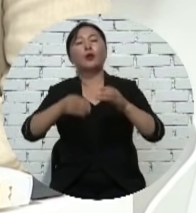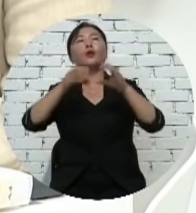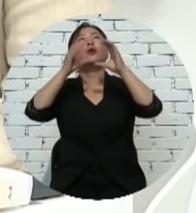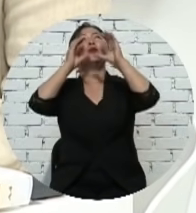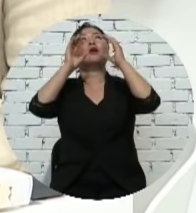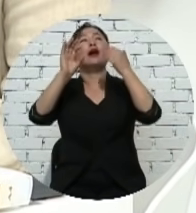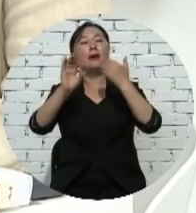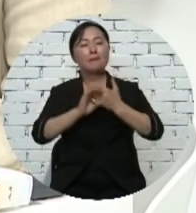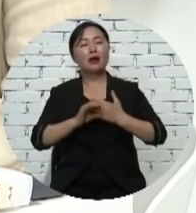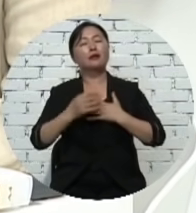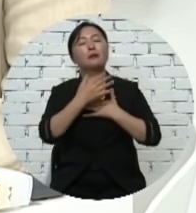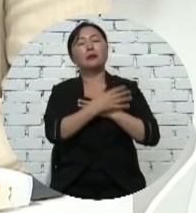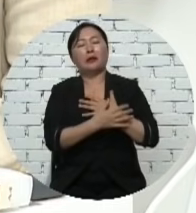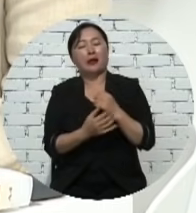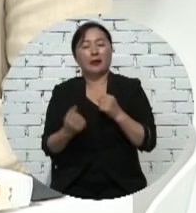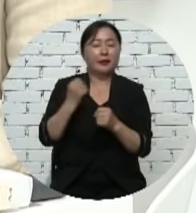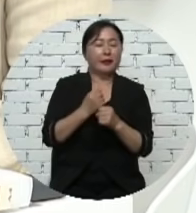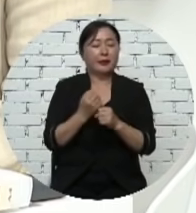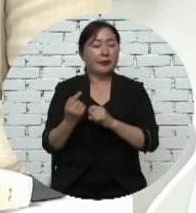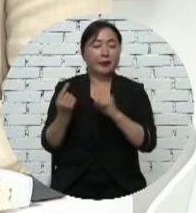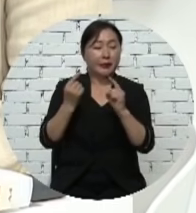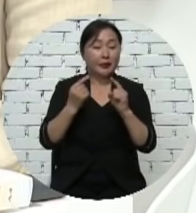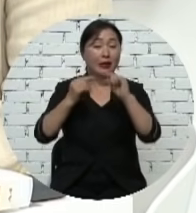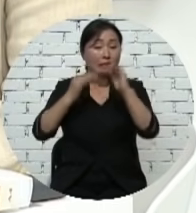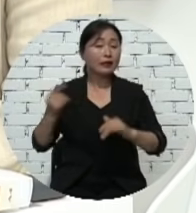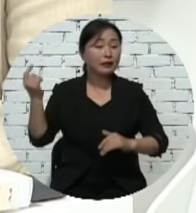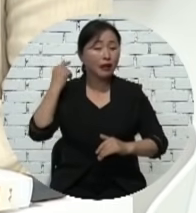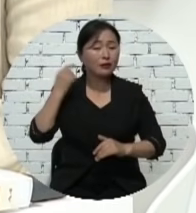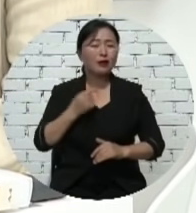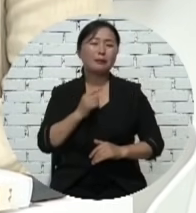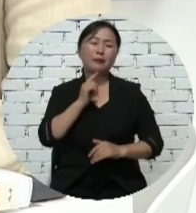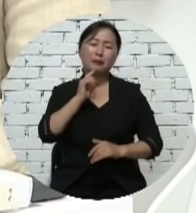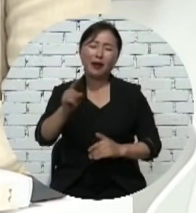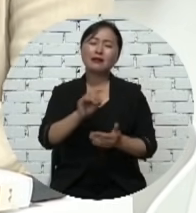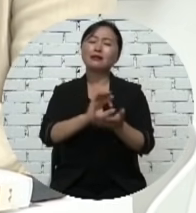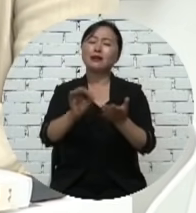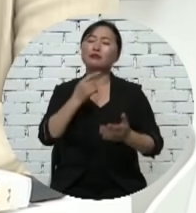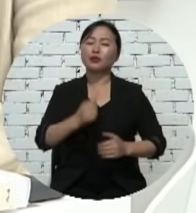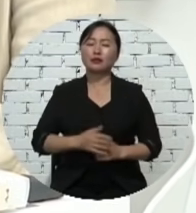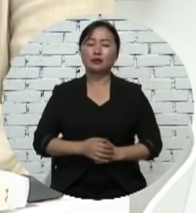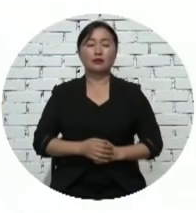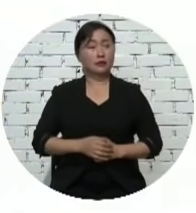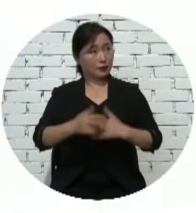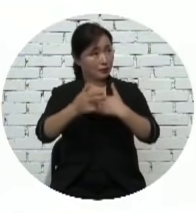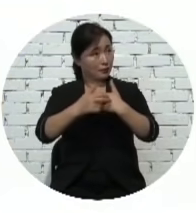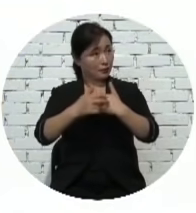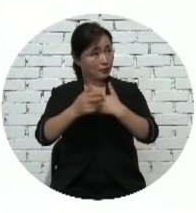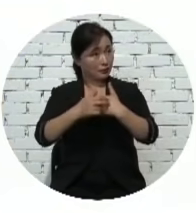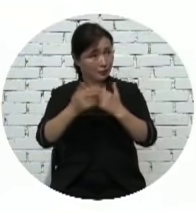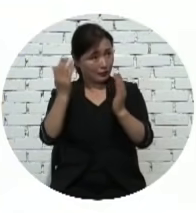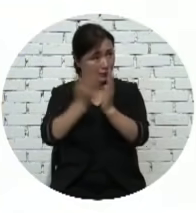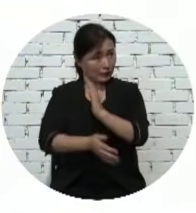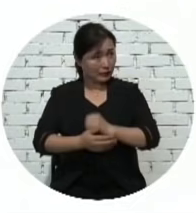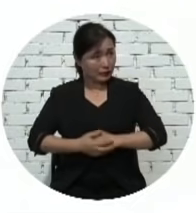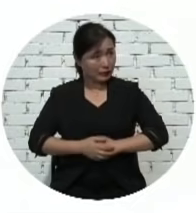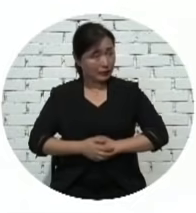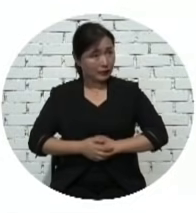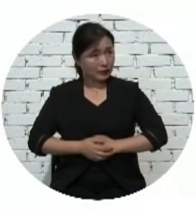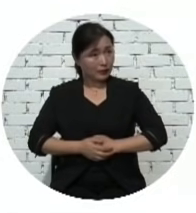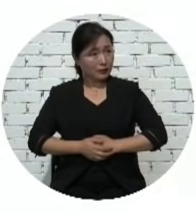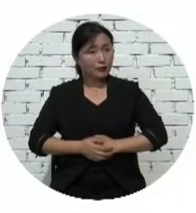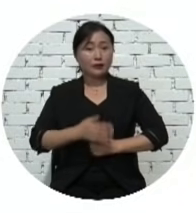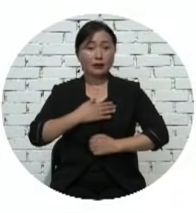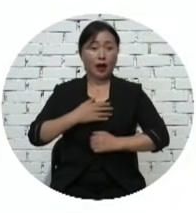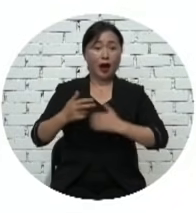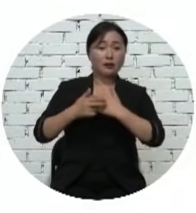많이 좋다 이런. 취재 얘기를 들어서 그런 얘기를 그냥 해본 겁니다. 그러니까 의학적으로 아니, 예. 아니 그것은 아니 내가 그것을 뭐